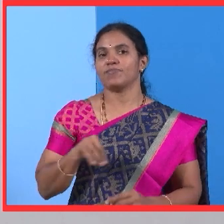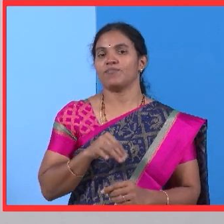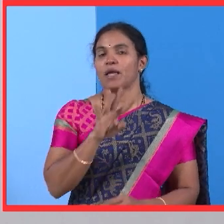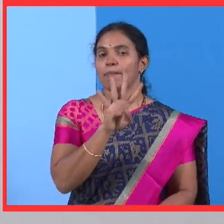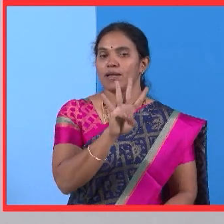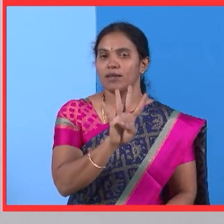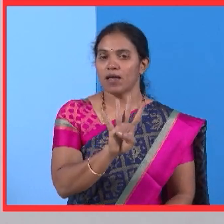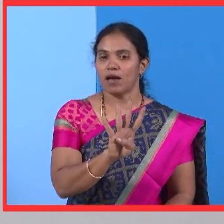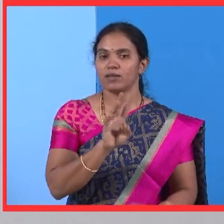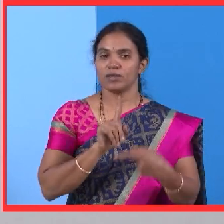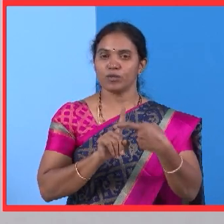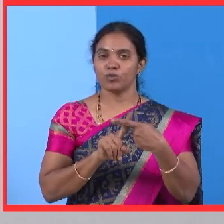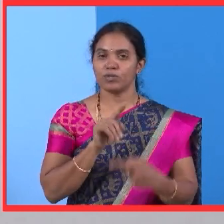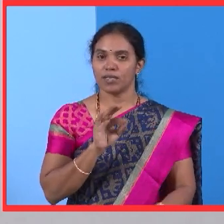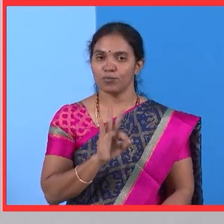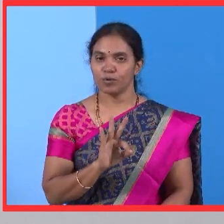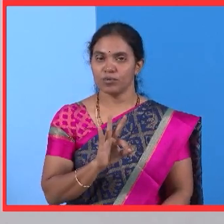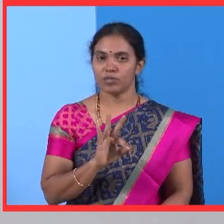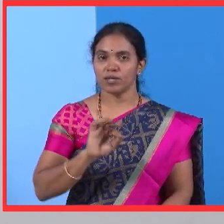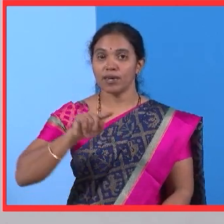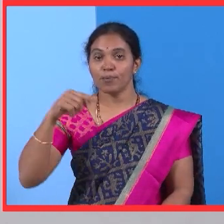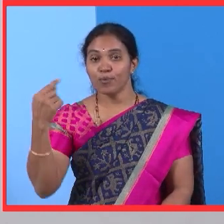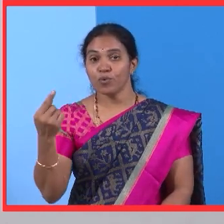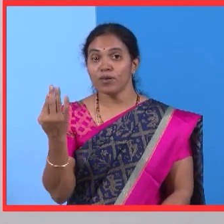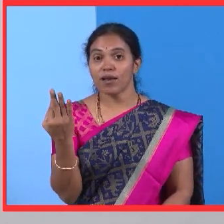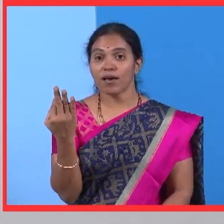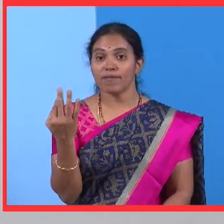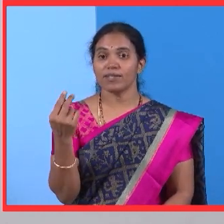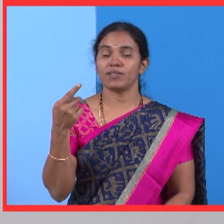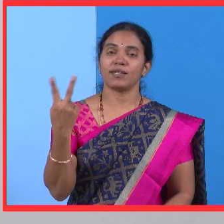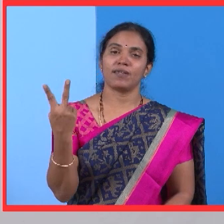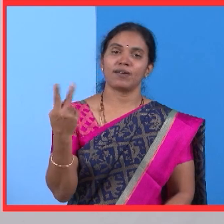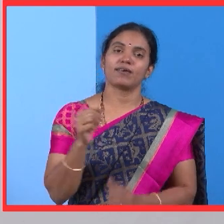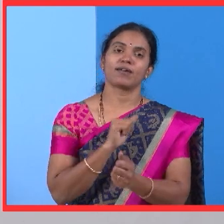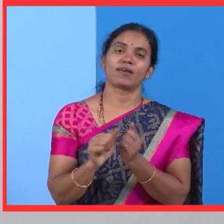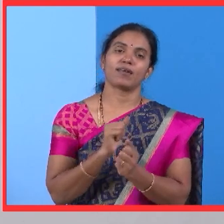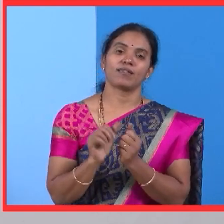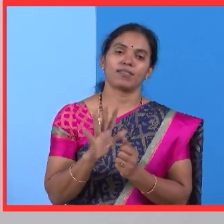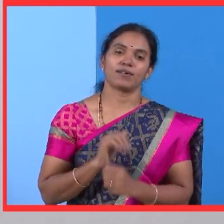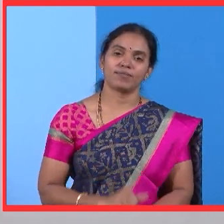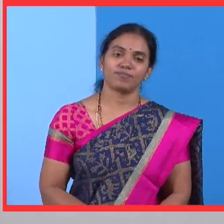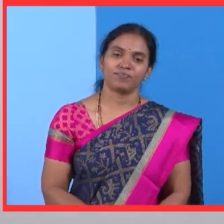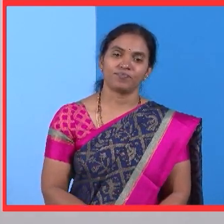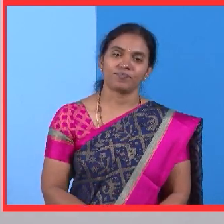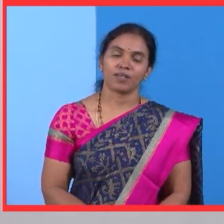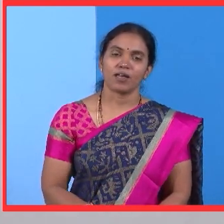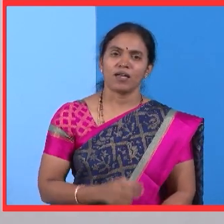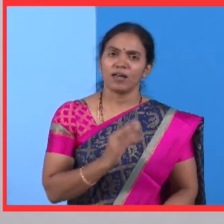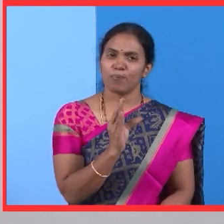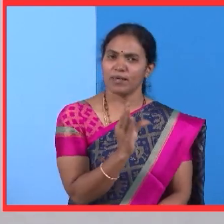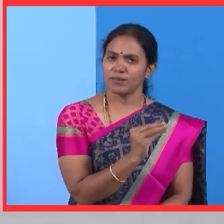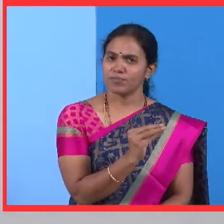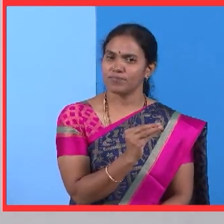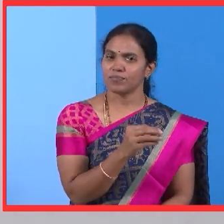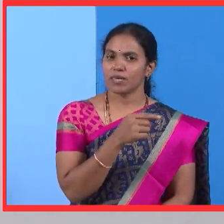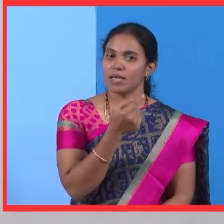மைனஸ் 2 இஸ் ஈக்குவல் டு பி ஆஃப் பிளஸ் 2 மைனஸ் 2 கூட்டினா 0 0 மைனஸ் 5 மைனஸ்